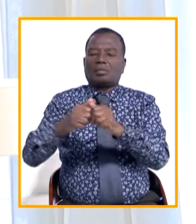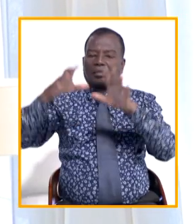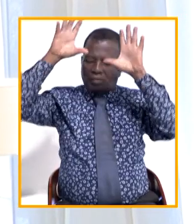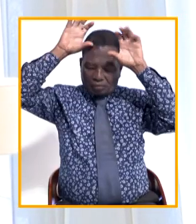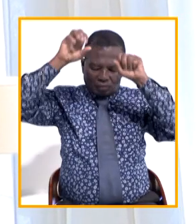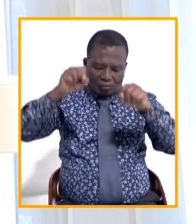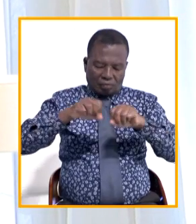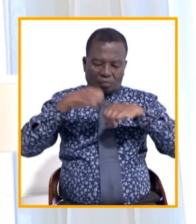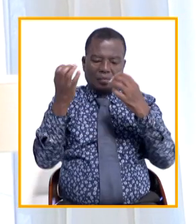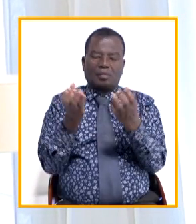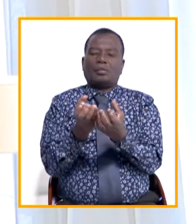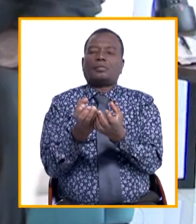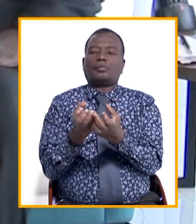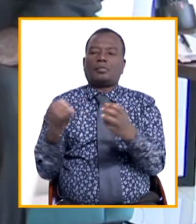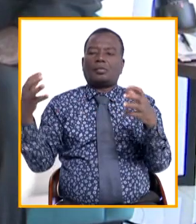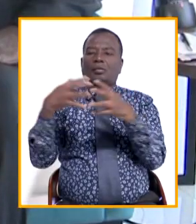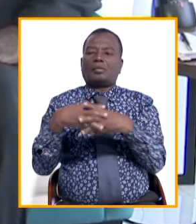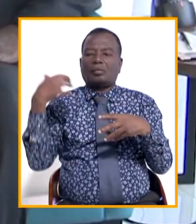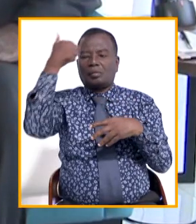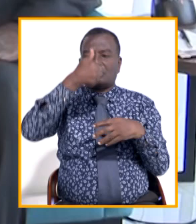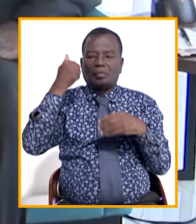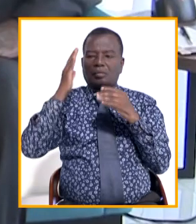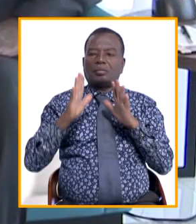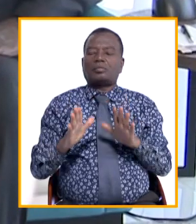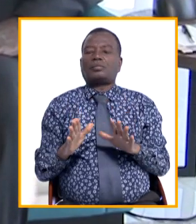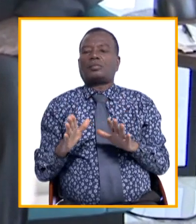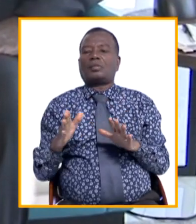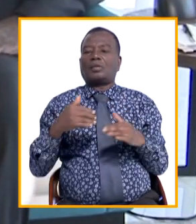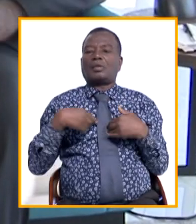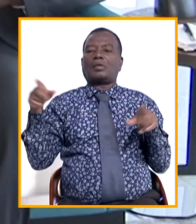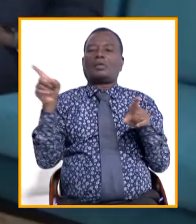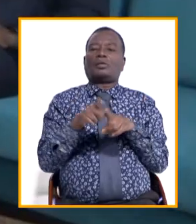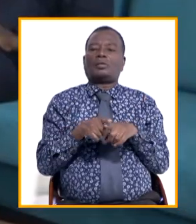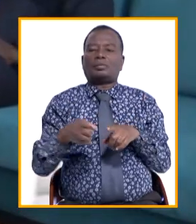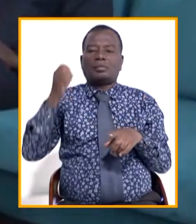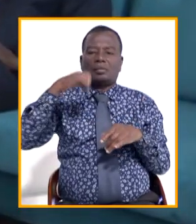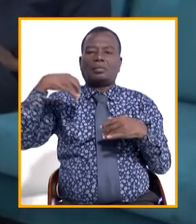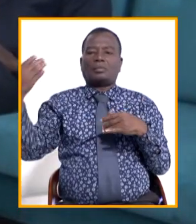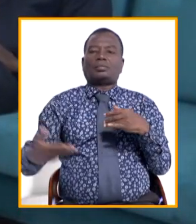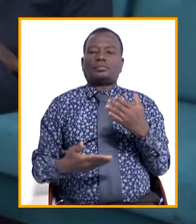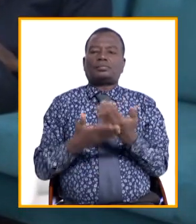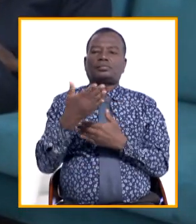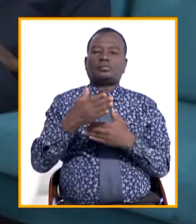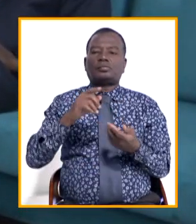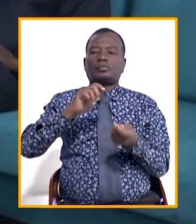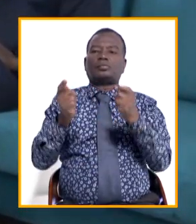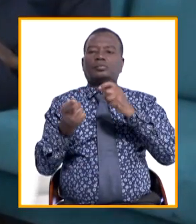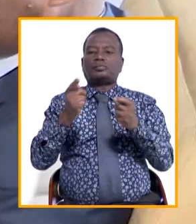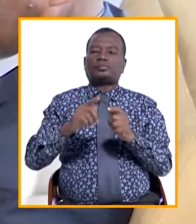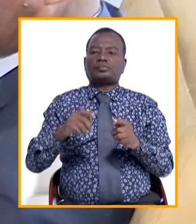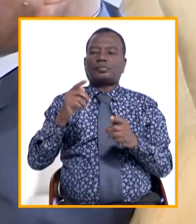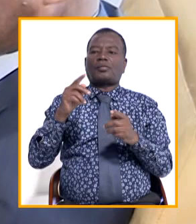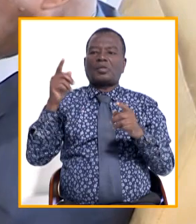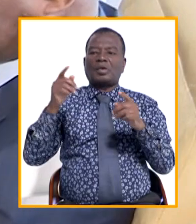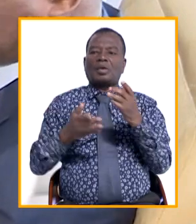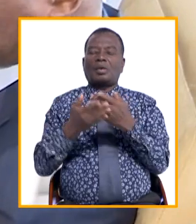président de la Commission de l'Union africaine, Moussa Faki Mahama, a également été reçu pour un échange en tête-à-tête